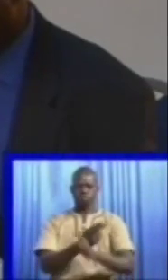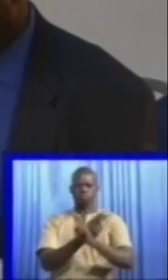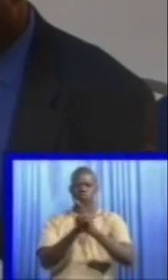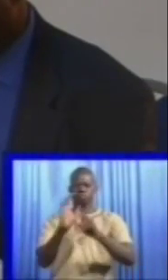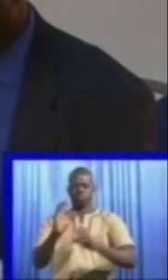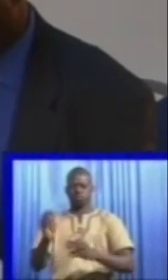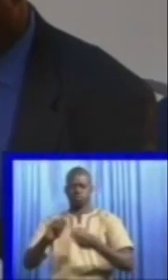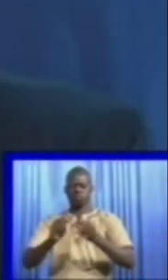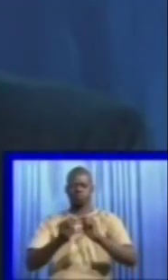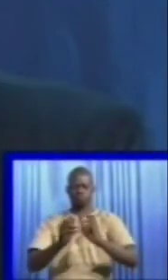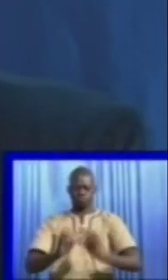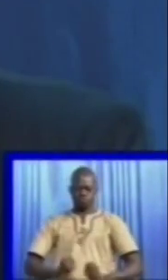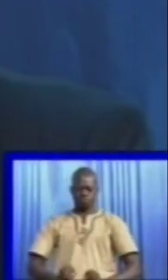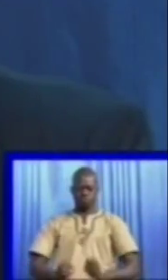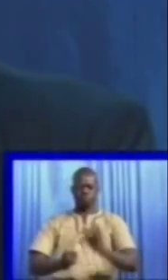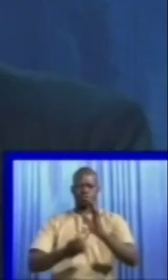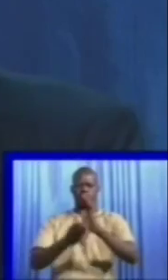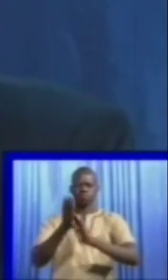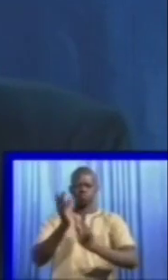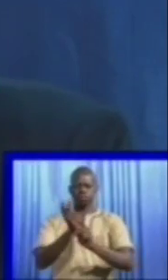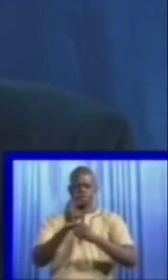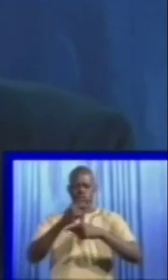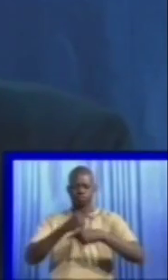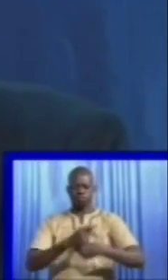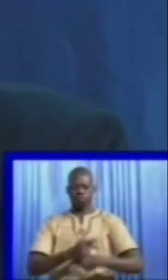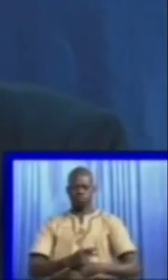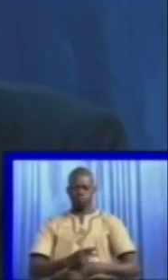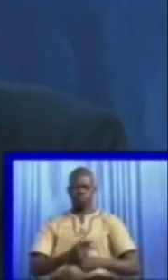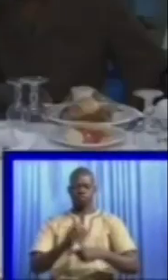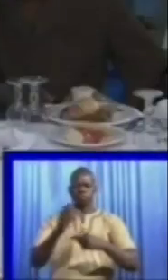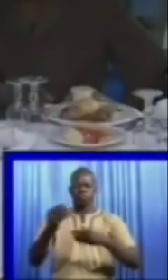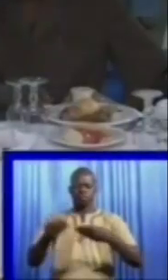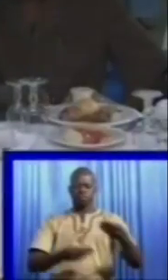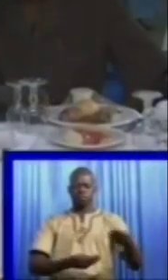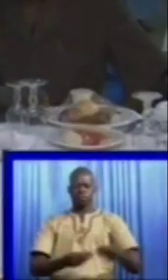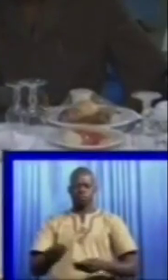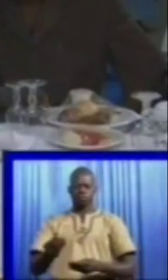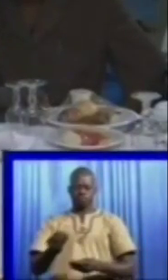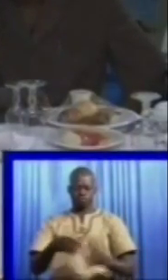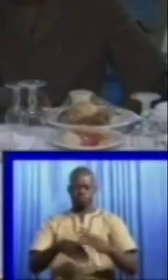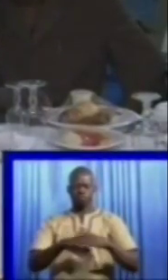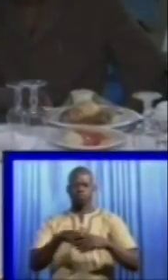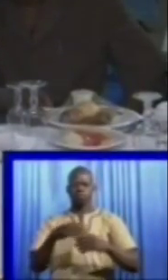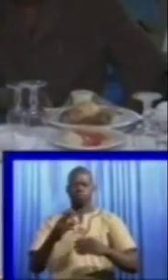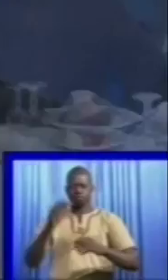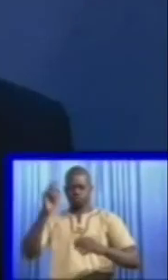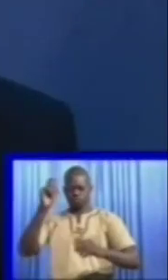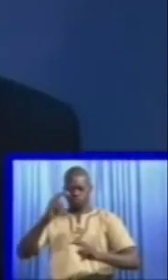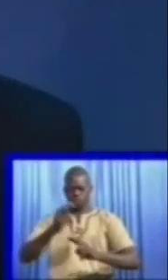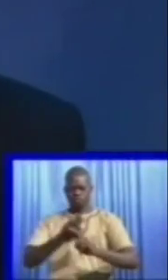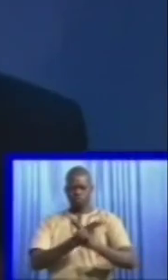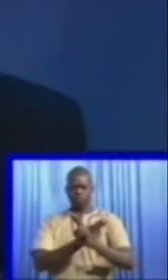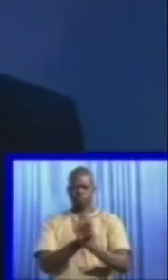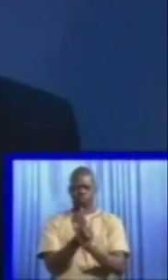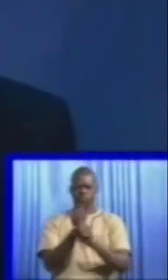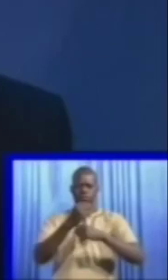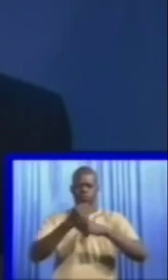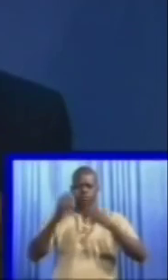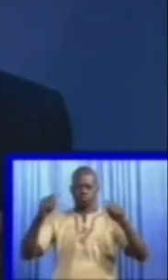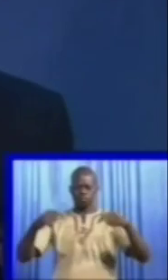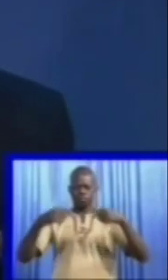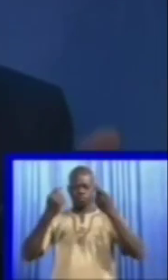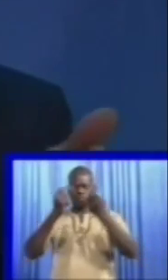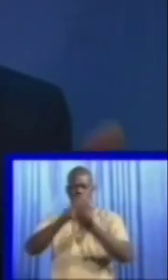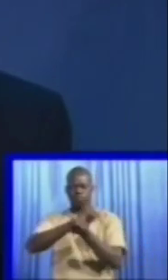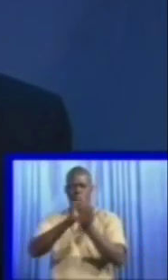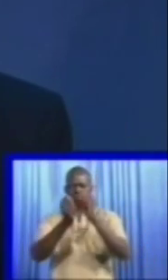nombre de forces pour aller à la coproduction. De leurs échanges, il ressort qu'il faut multiplier les initiatives pour réussir la